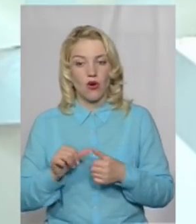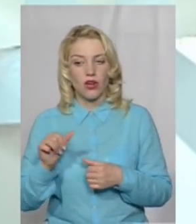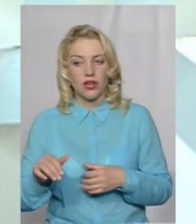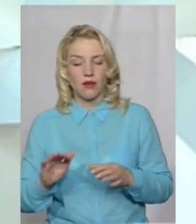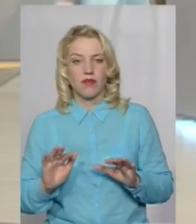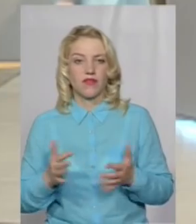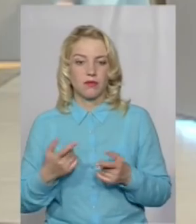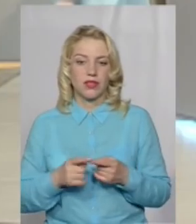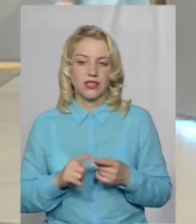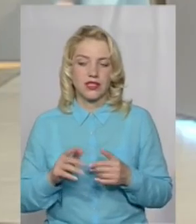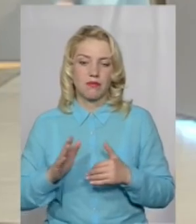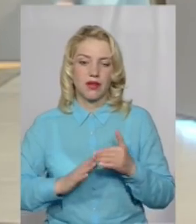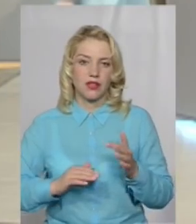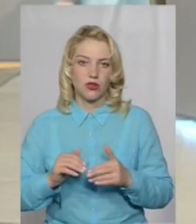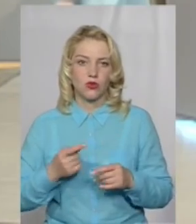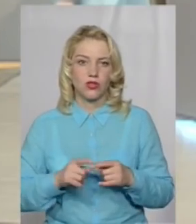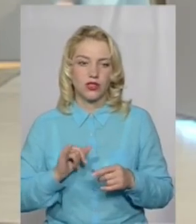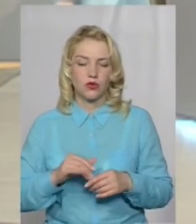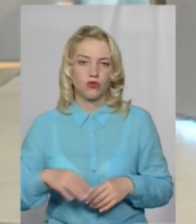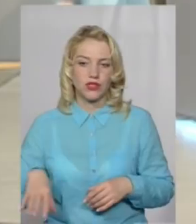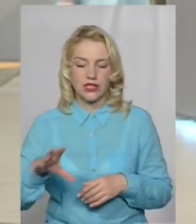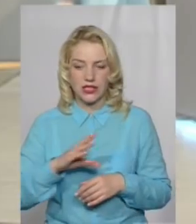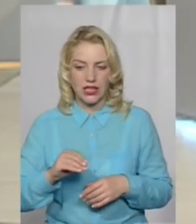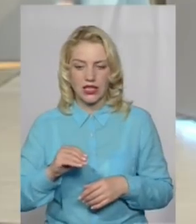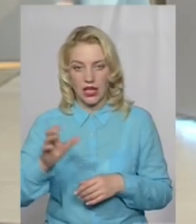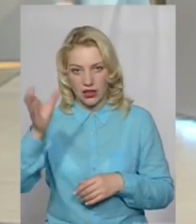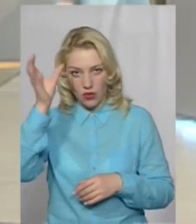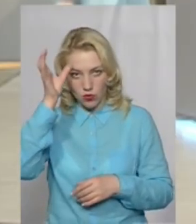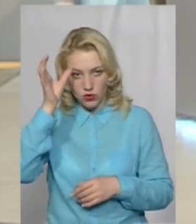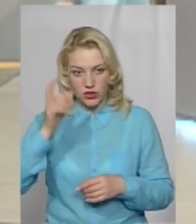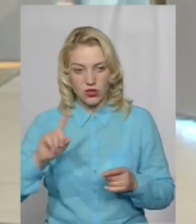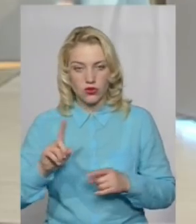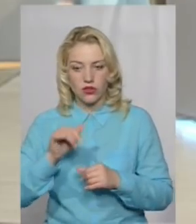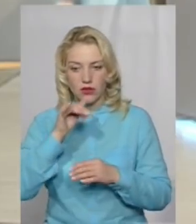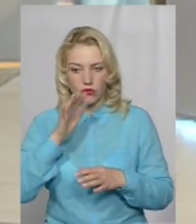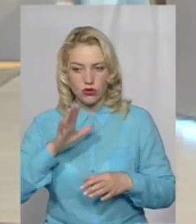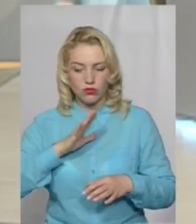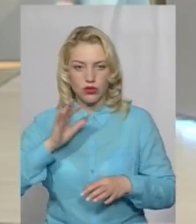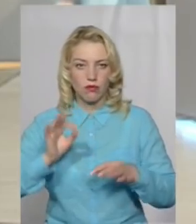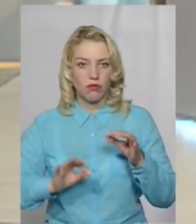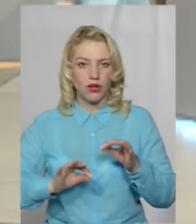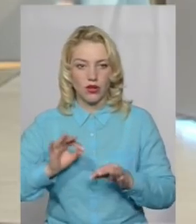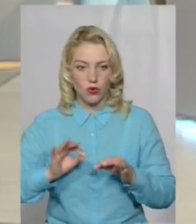я ще раз кажу, в усій лісівничій науці, що не може природа